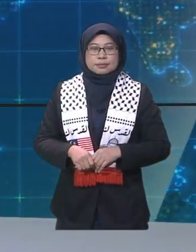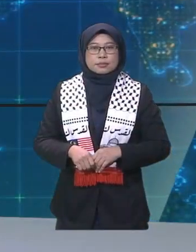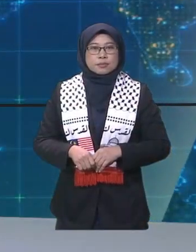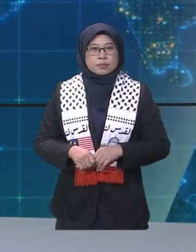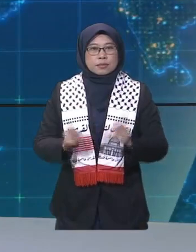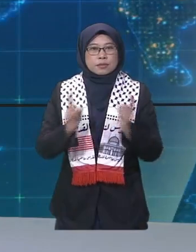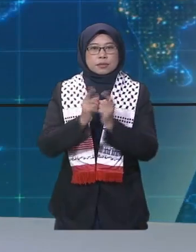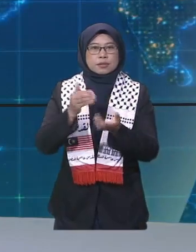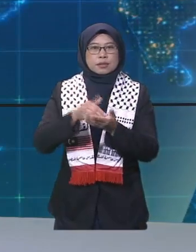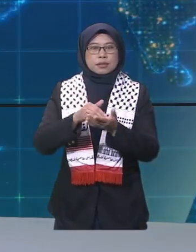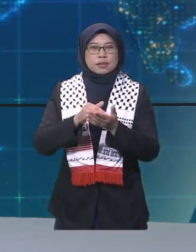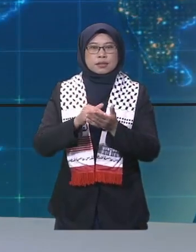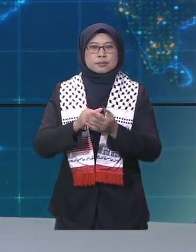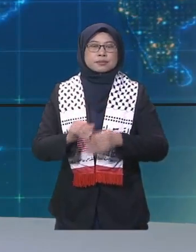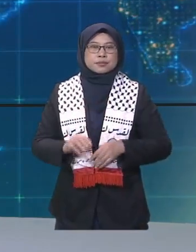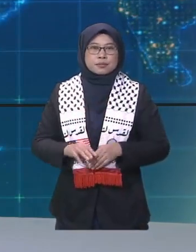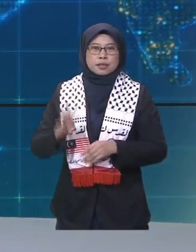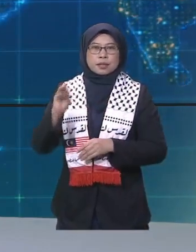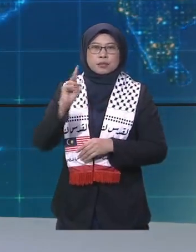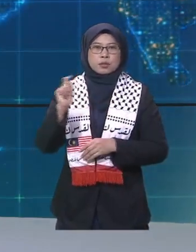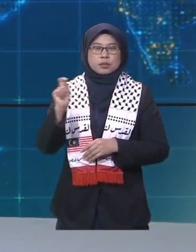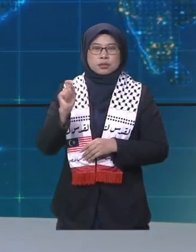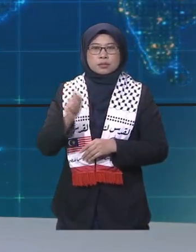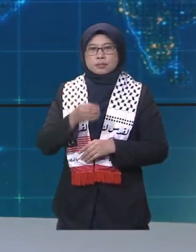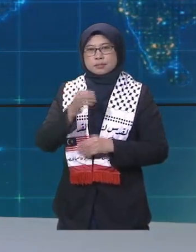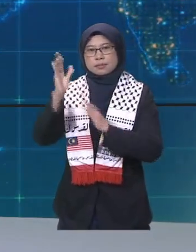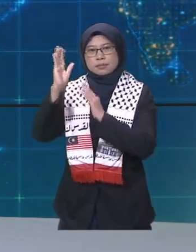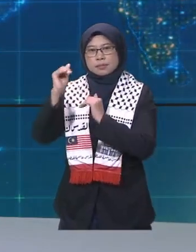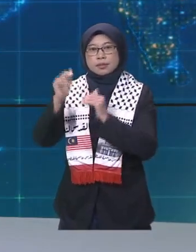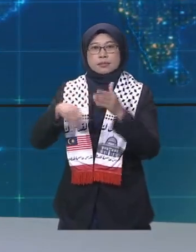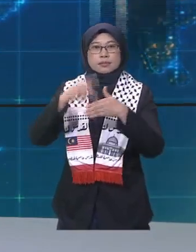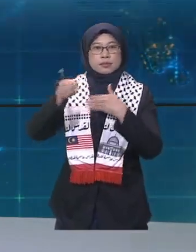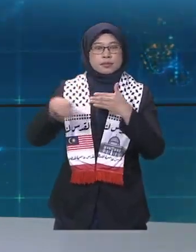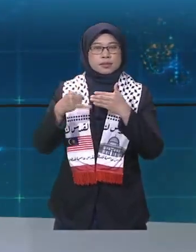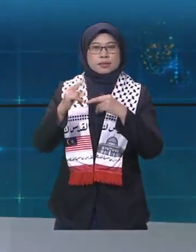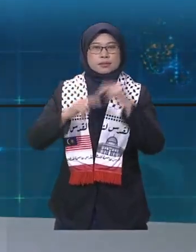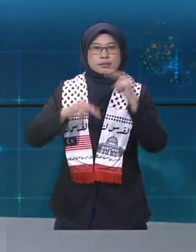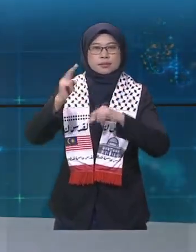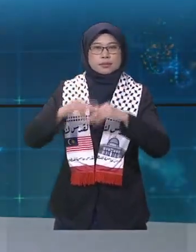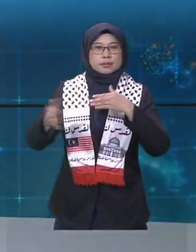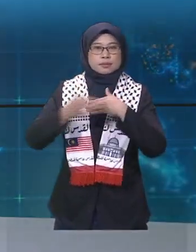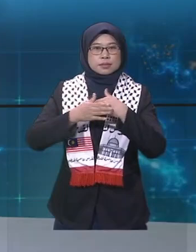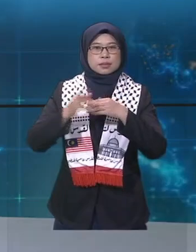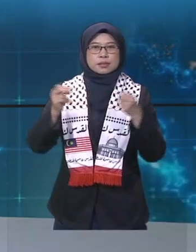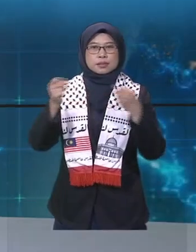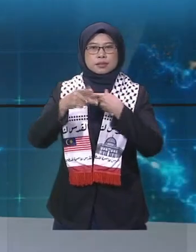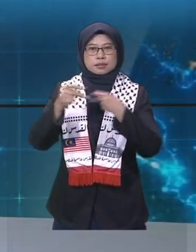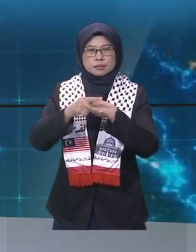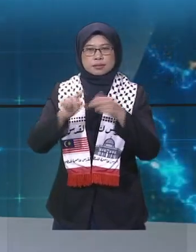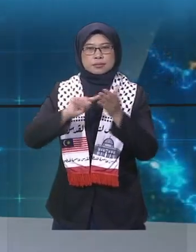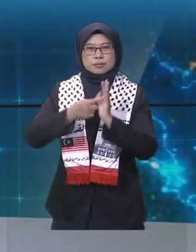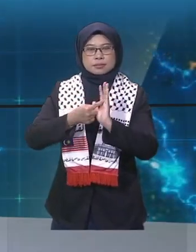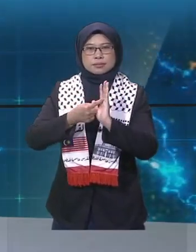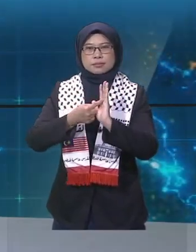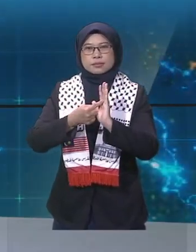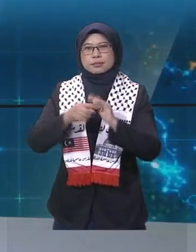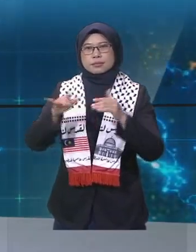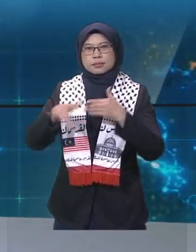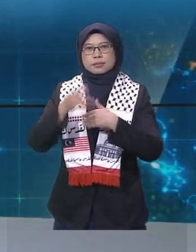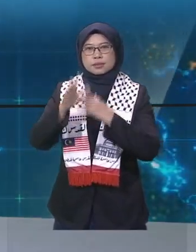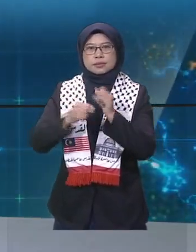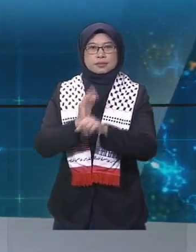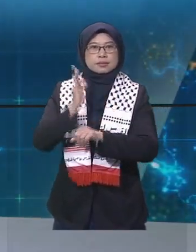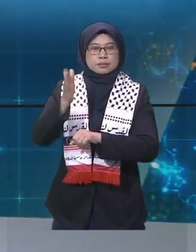buh kembali Kementerian pengangkutan berharap projek pembangunan semula KL Central akan dimulakan selewat-lewatnya pada awal tahun